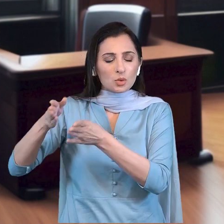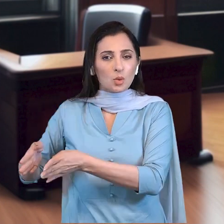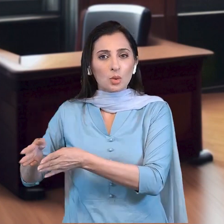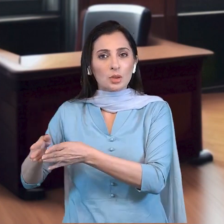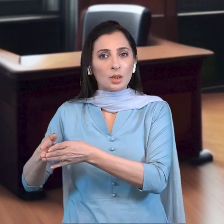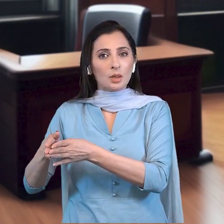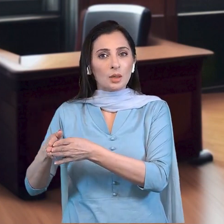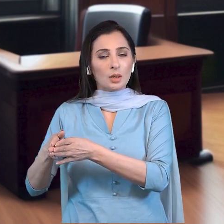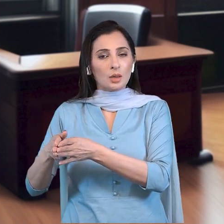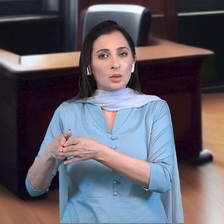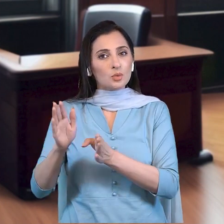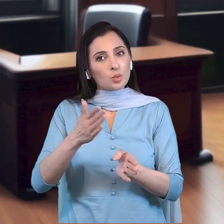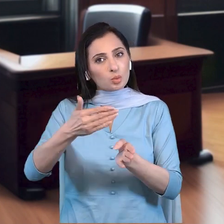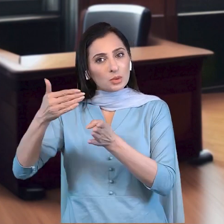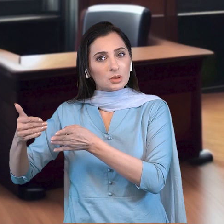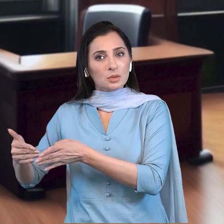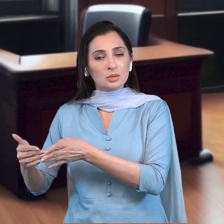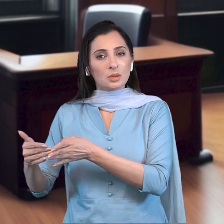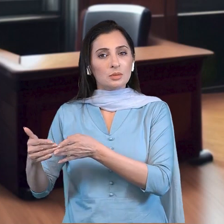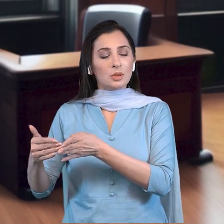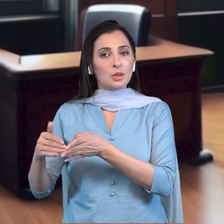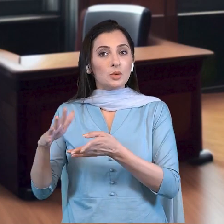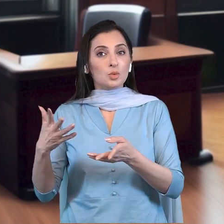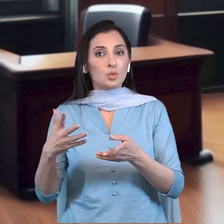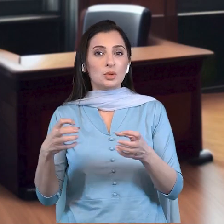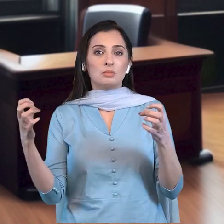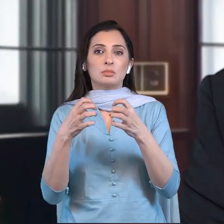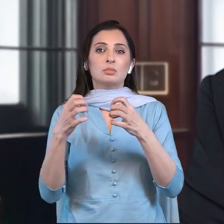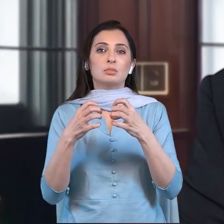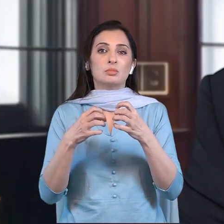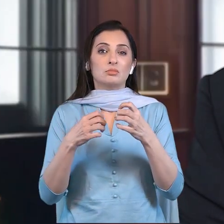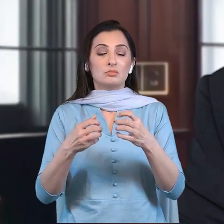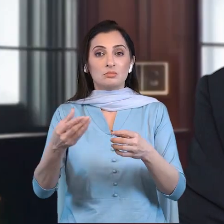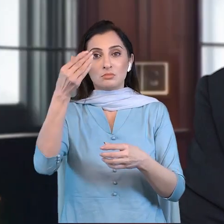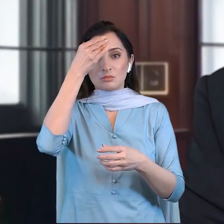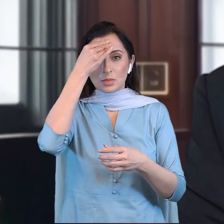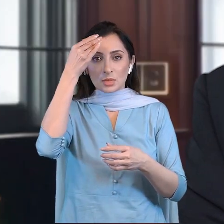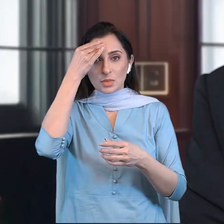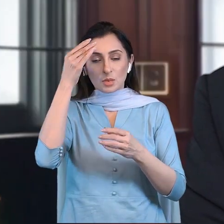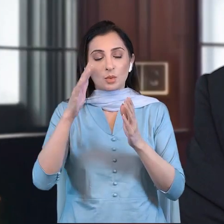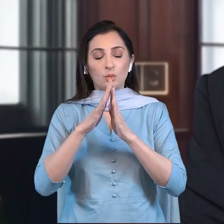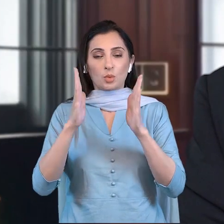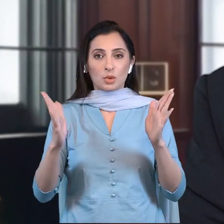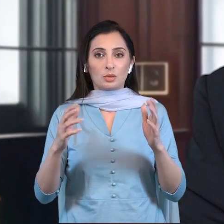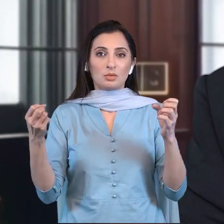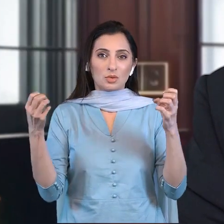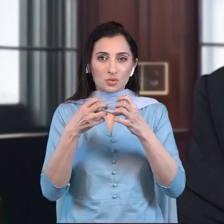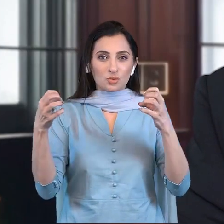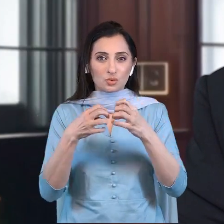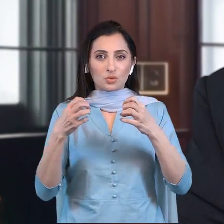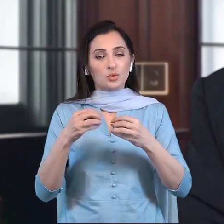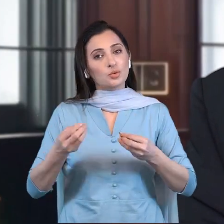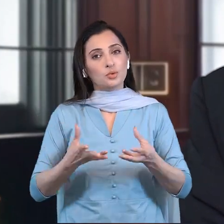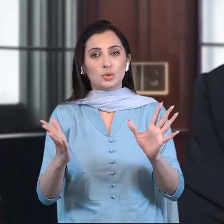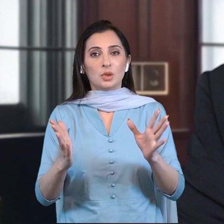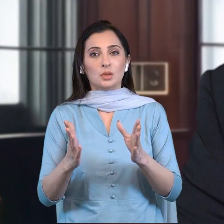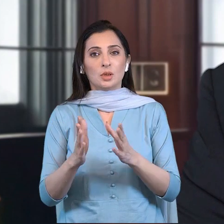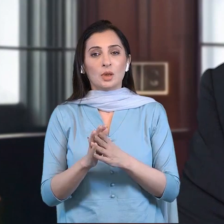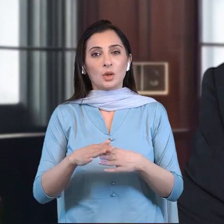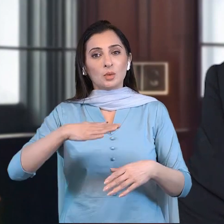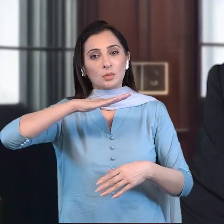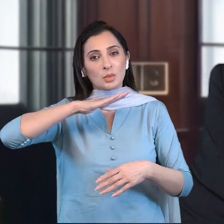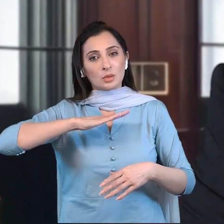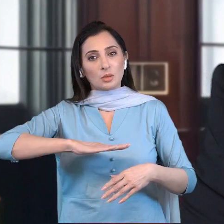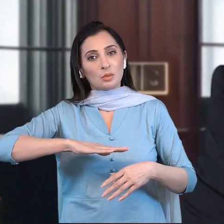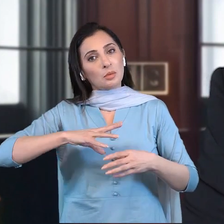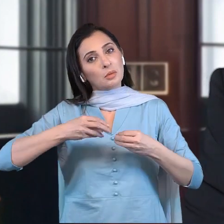نا ایشوز کھڑے ہو جاتے ہیں، لڑائی جھگڑا ہو جاتا ہے، صبر کا پیمانہ وغیرہ ختم ہو جاتا ہے. پیشنس